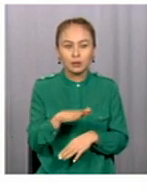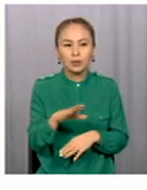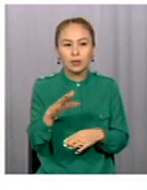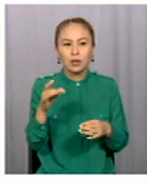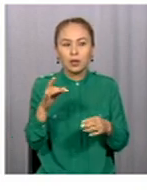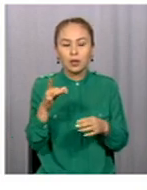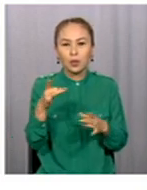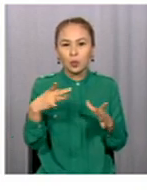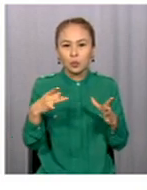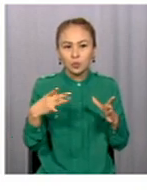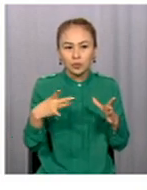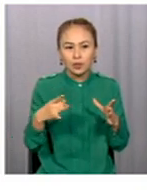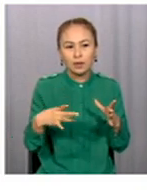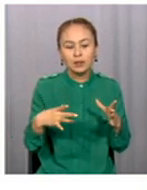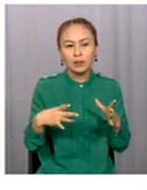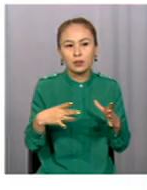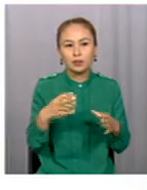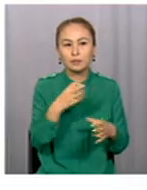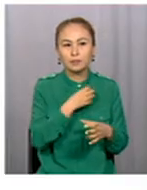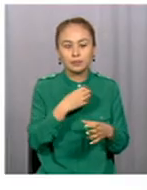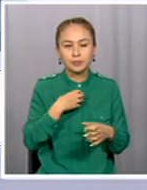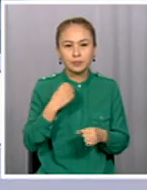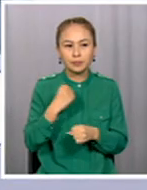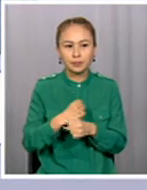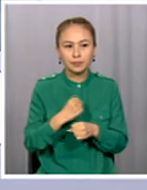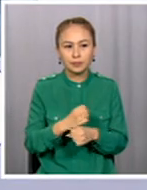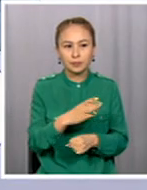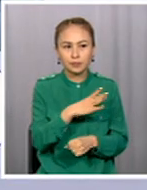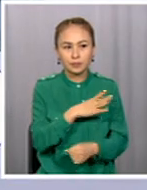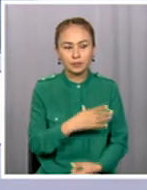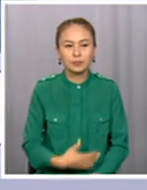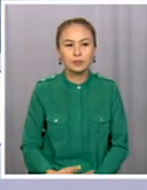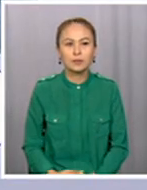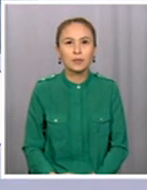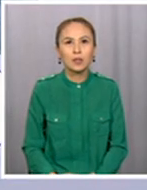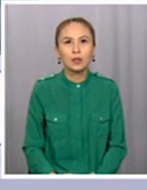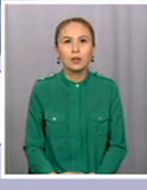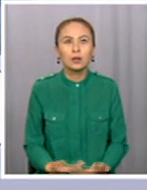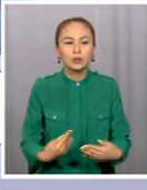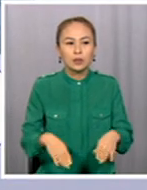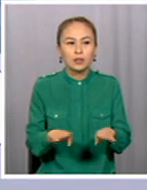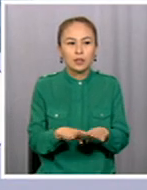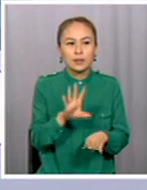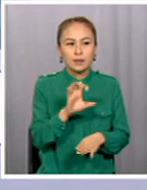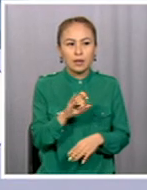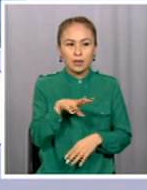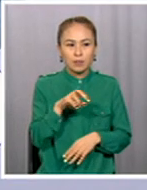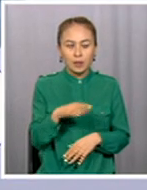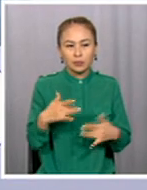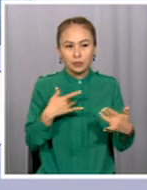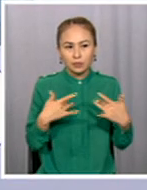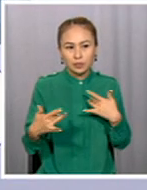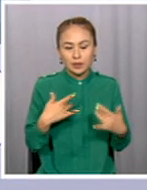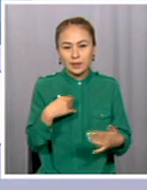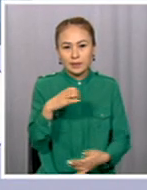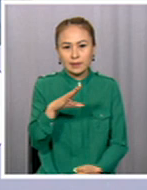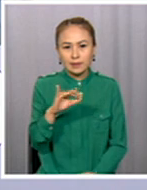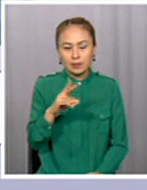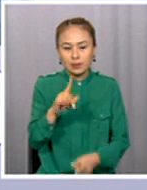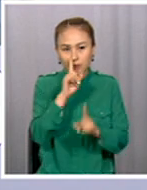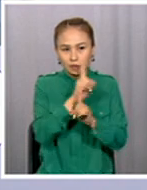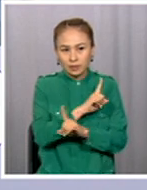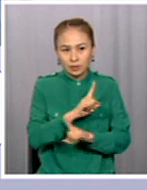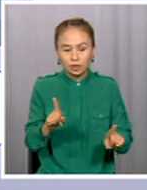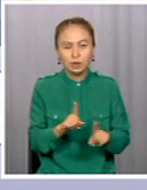хрусталі, халцедоннан моншақтар жасаған. Осылайша балалар сарматтардың өнері стильдік